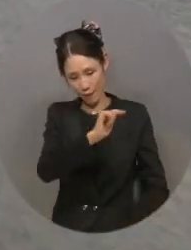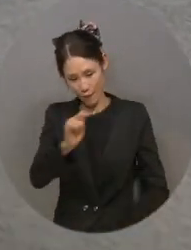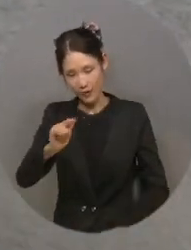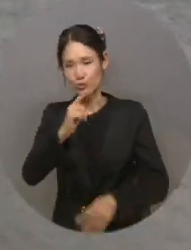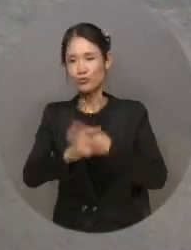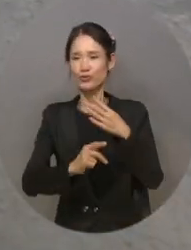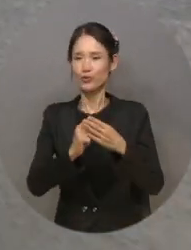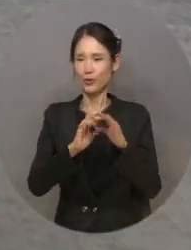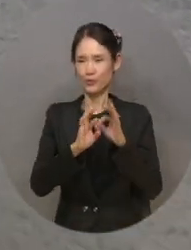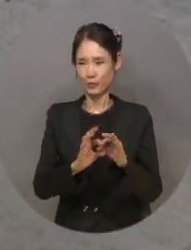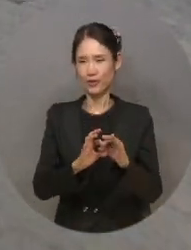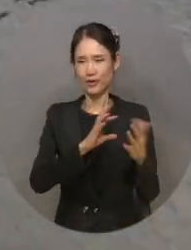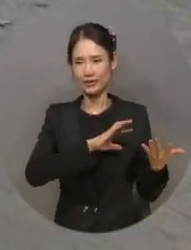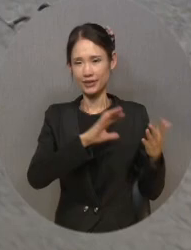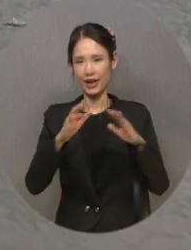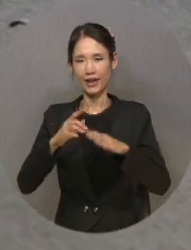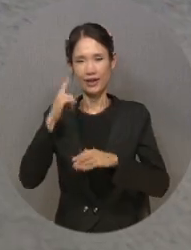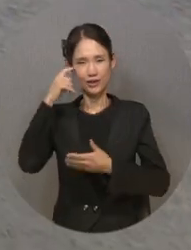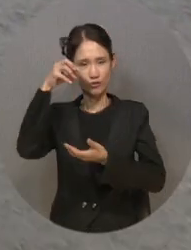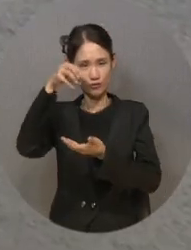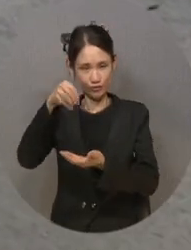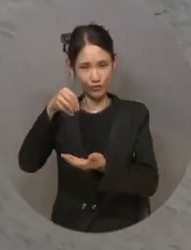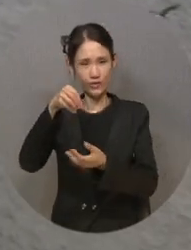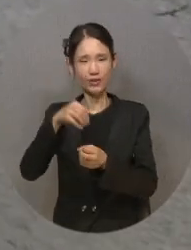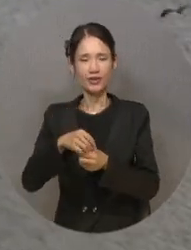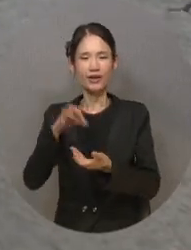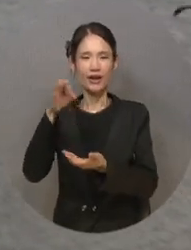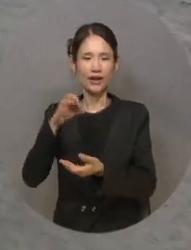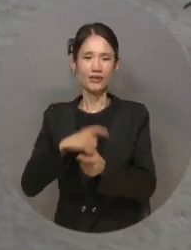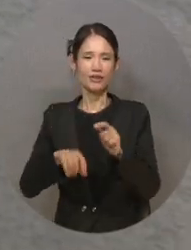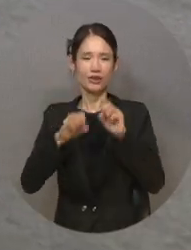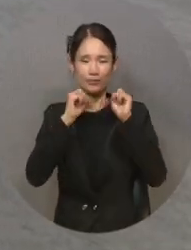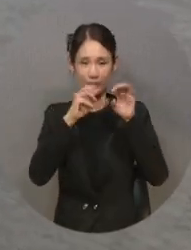통해 세계유산의 가치를 널리 알리는 시간이